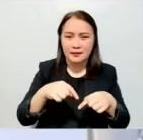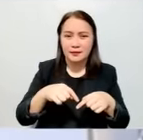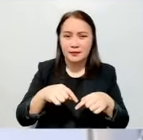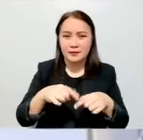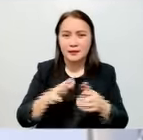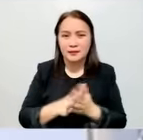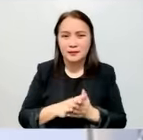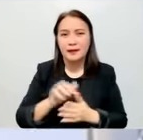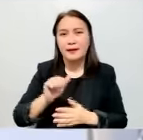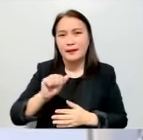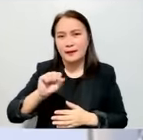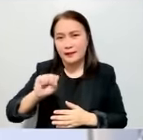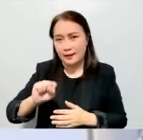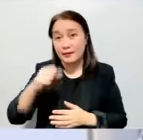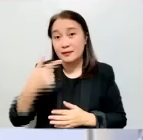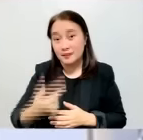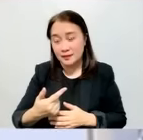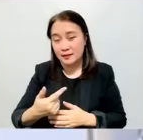ASG in